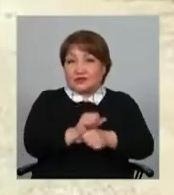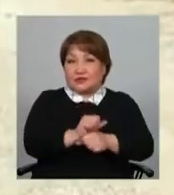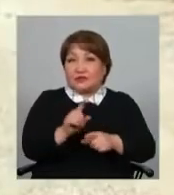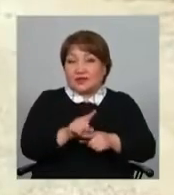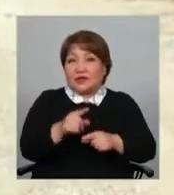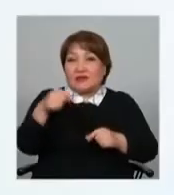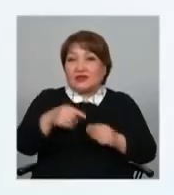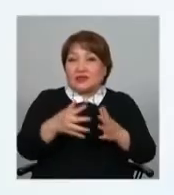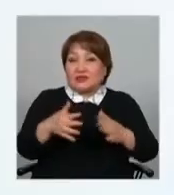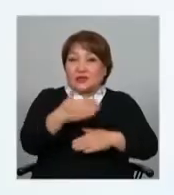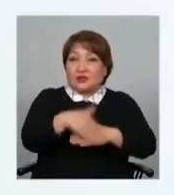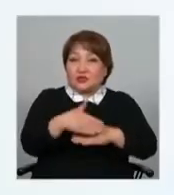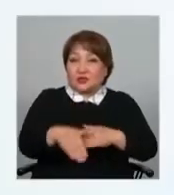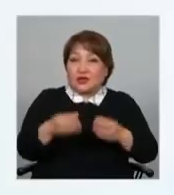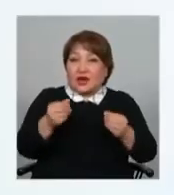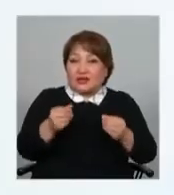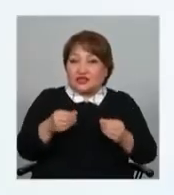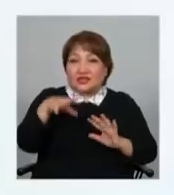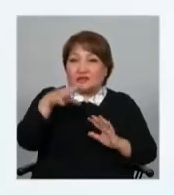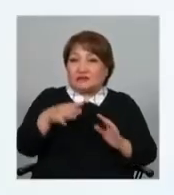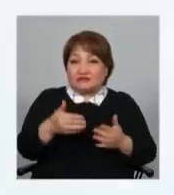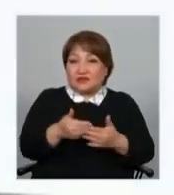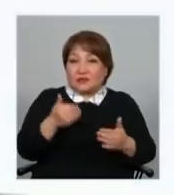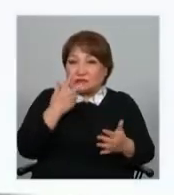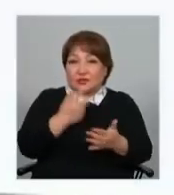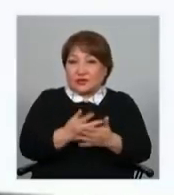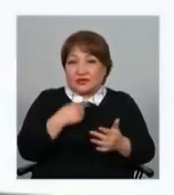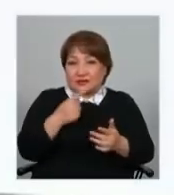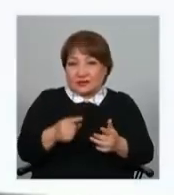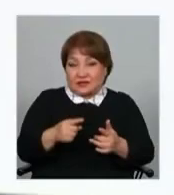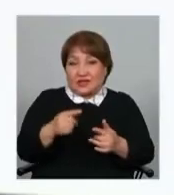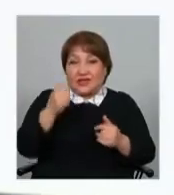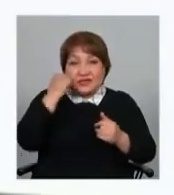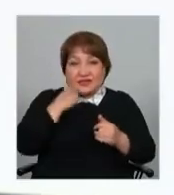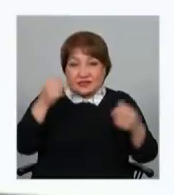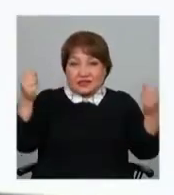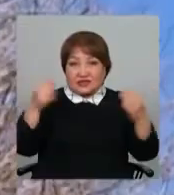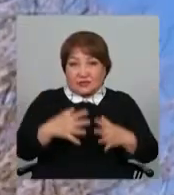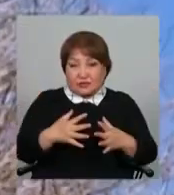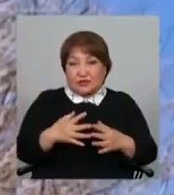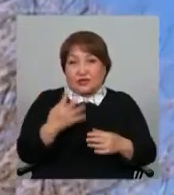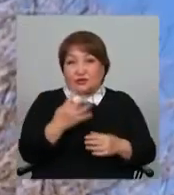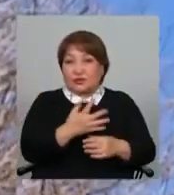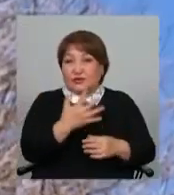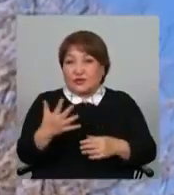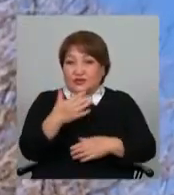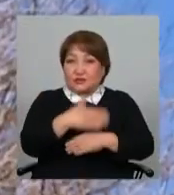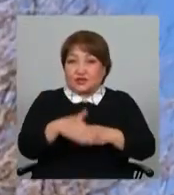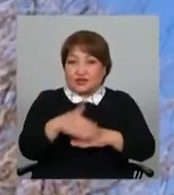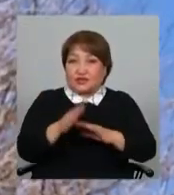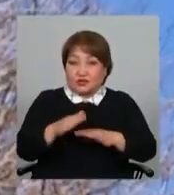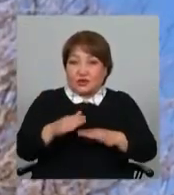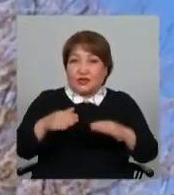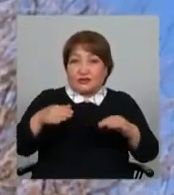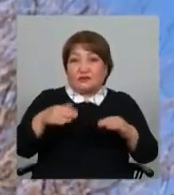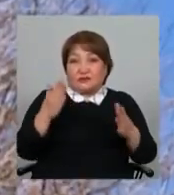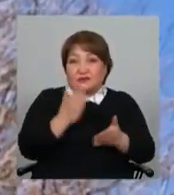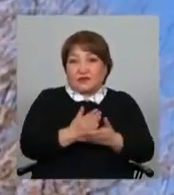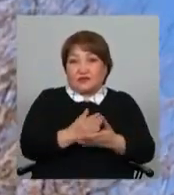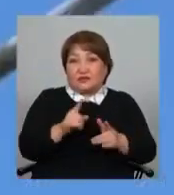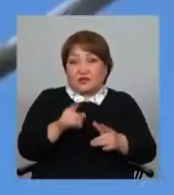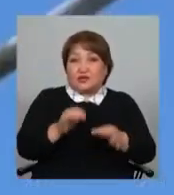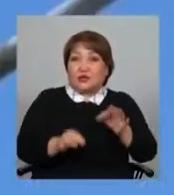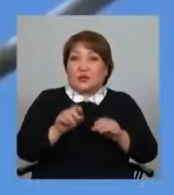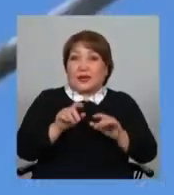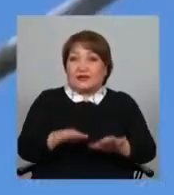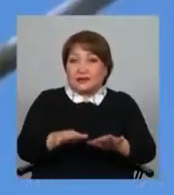көшеге қаржы қаралмағанын айтады. Әзірге ауысқан ескі шамдарды түгі жоқ 4-5 көшелерге ілмек. Оның өзі сот процесі біткен соң